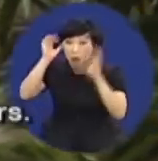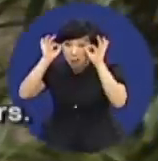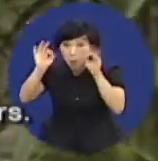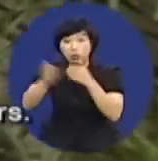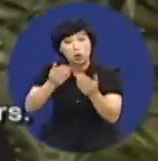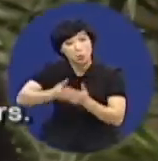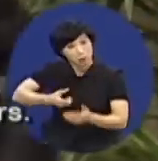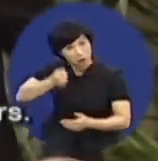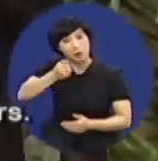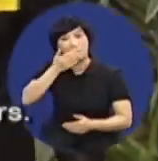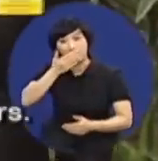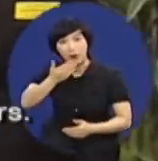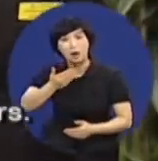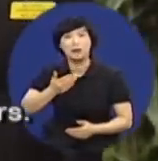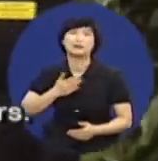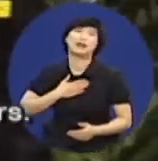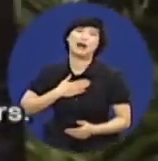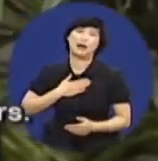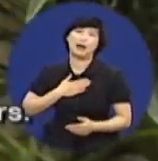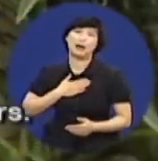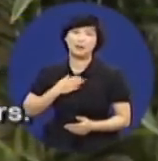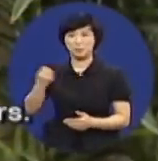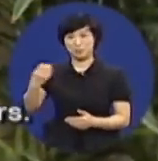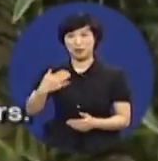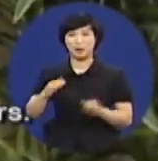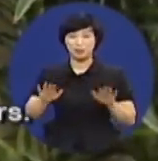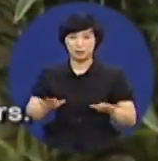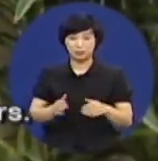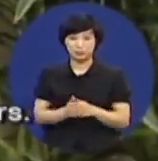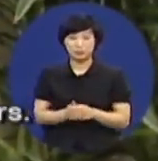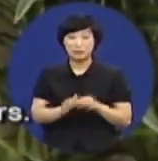ら栄光を見ると言ったではありませんか。